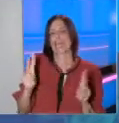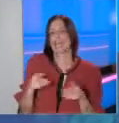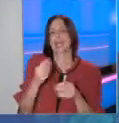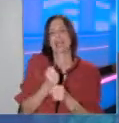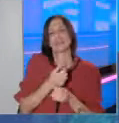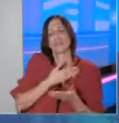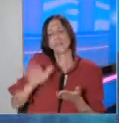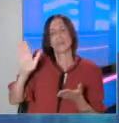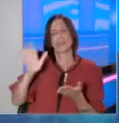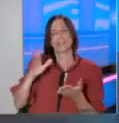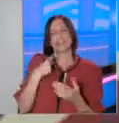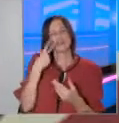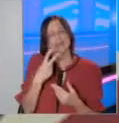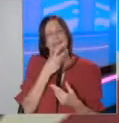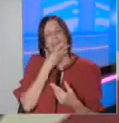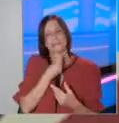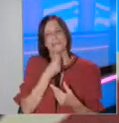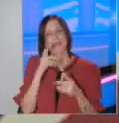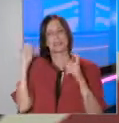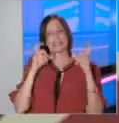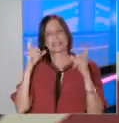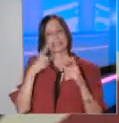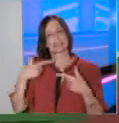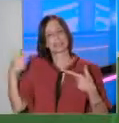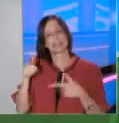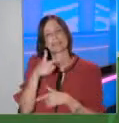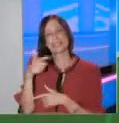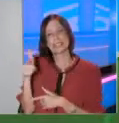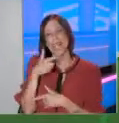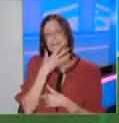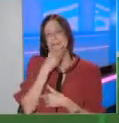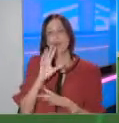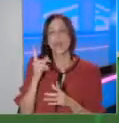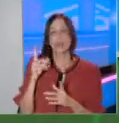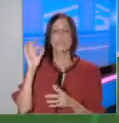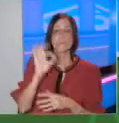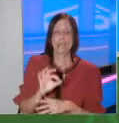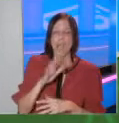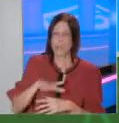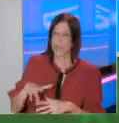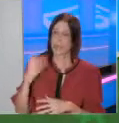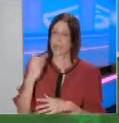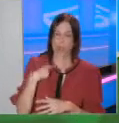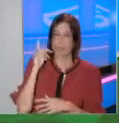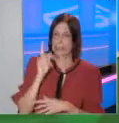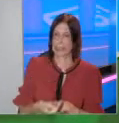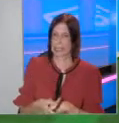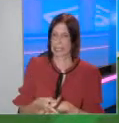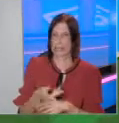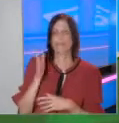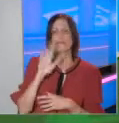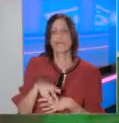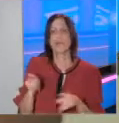לעשות פינוי שהוא נראה יפה או מצטלם יפה. יכול להיות שבאמת, מה זה יכול להיות? בנקודה הזאת של הפגיעה בילדים זה כמובן לא צריך להיות, וגם